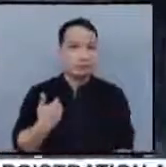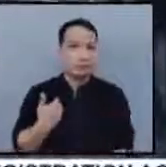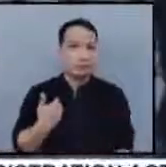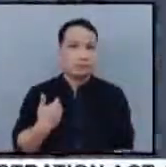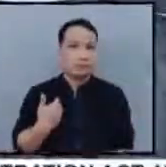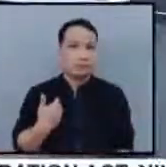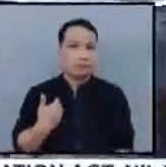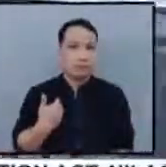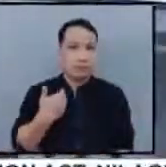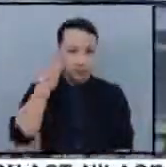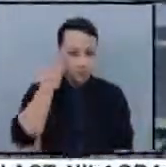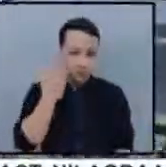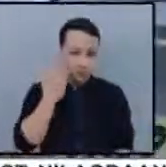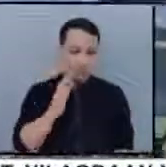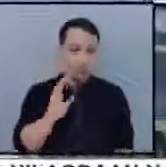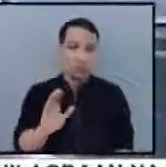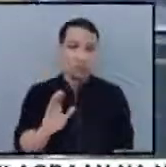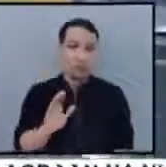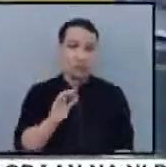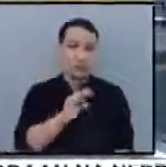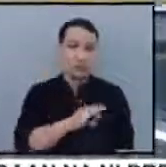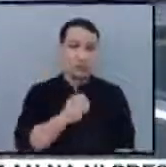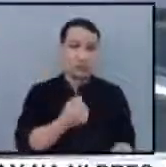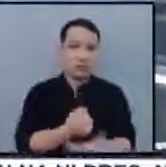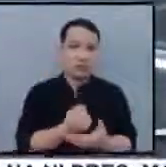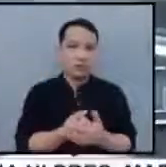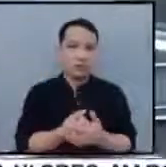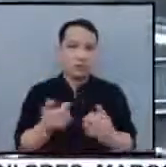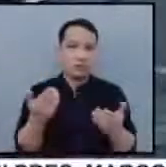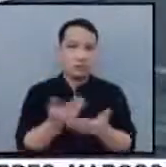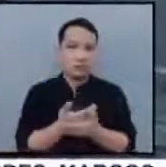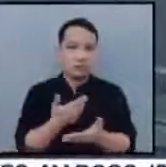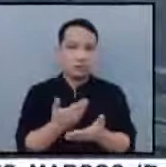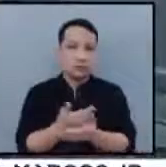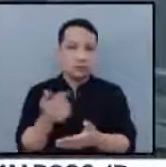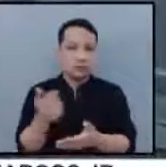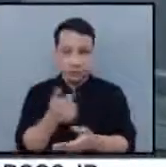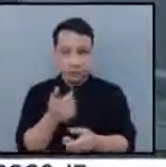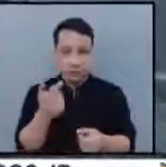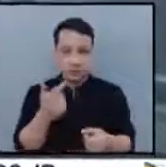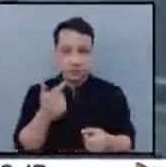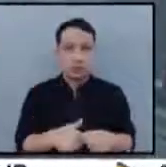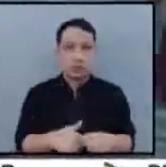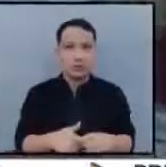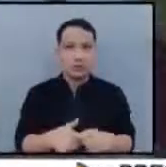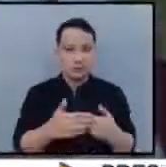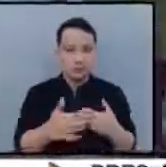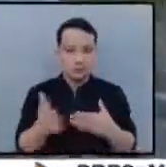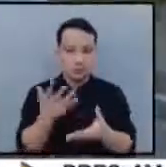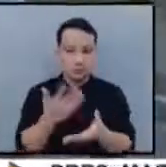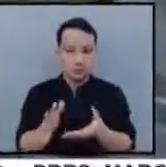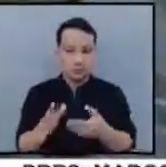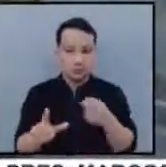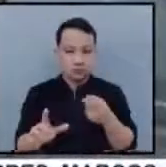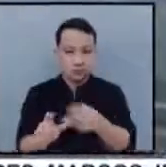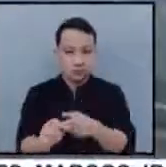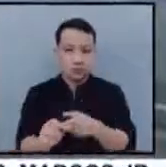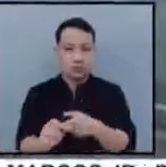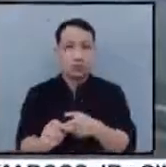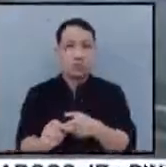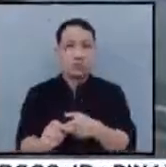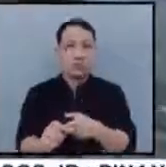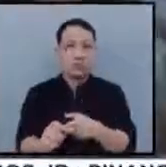Hindi sapat anila ang kikitain nila mula sa bagong fare matrix na mapupunta lang anila ito sa gastos sa